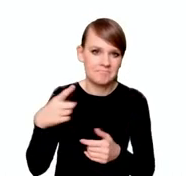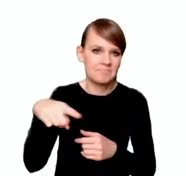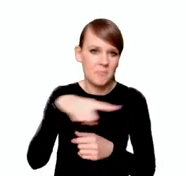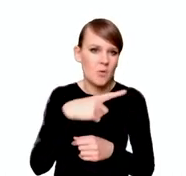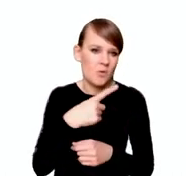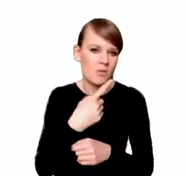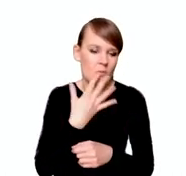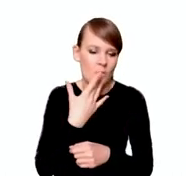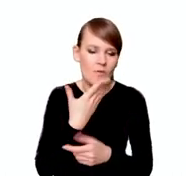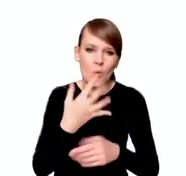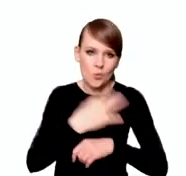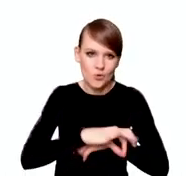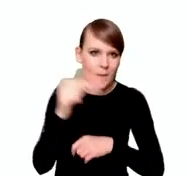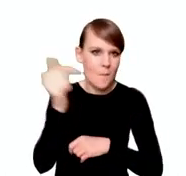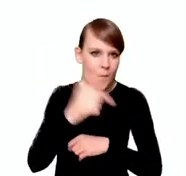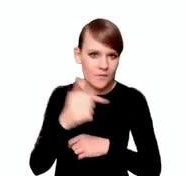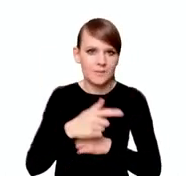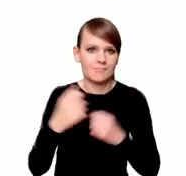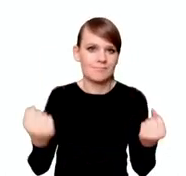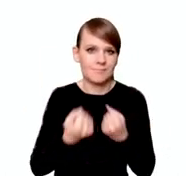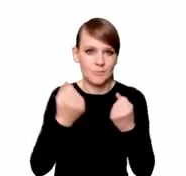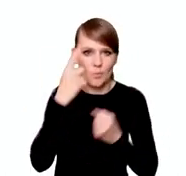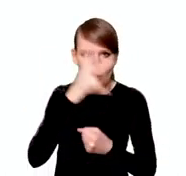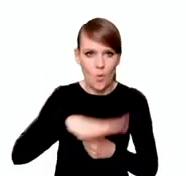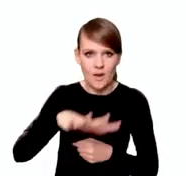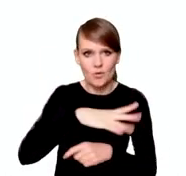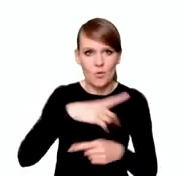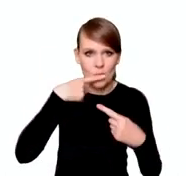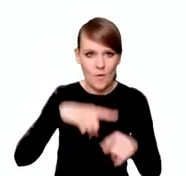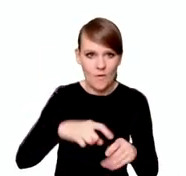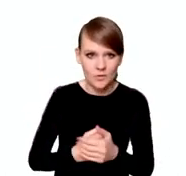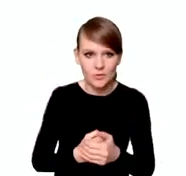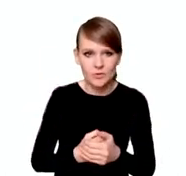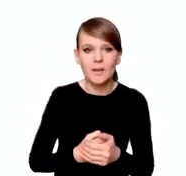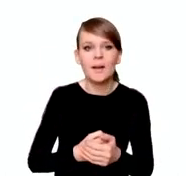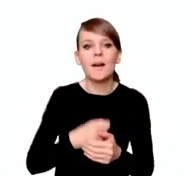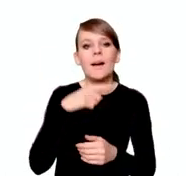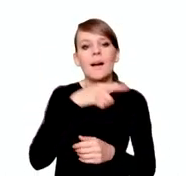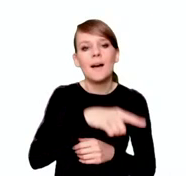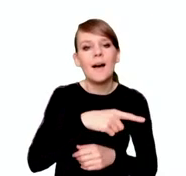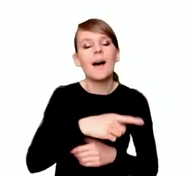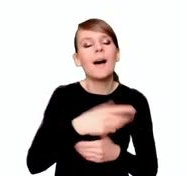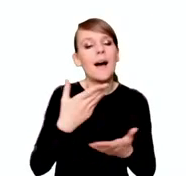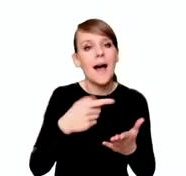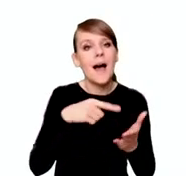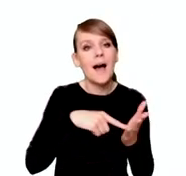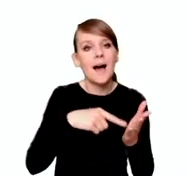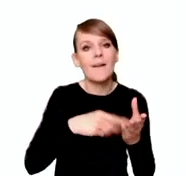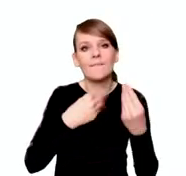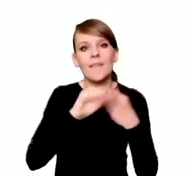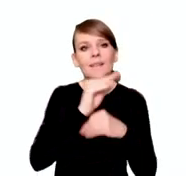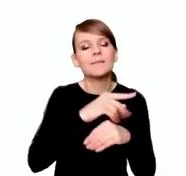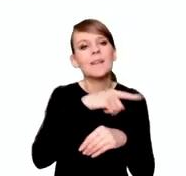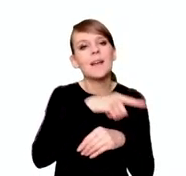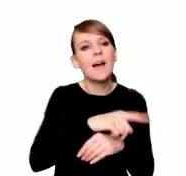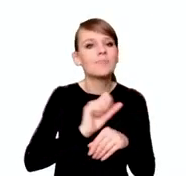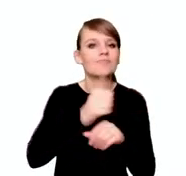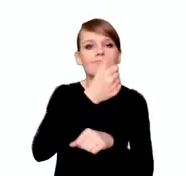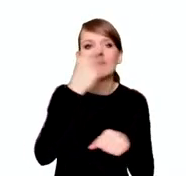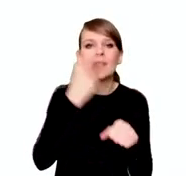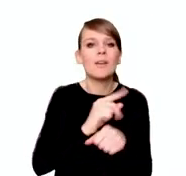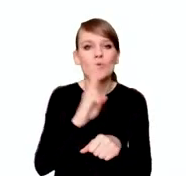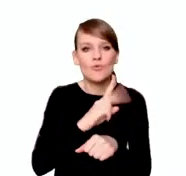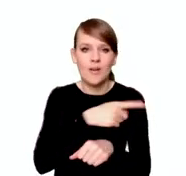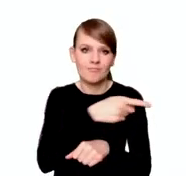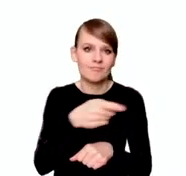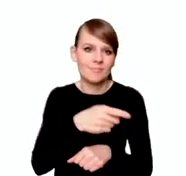społecznej odpowiedzialności. Inicjatywę realizacji działań społecznie odpowiedzialnych najczęściej podejmuje kadra zarządzająca uczelnią.